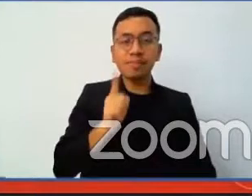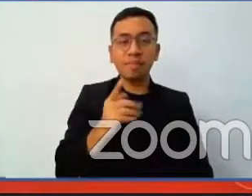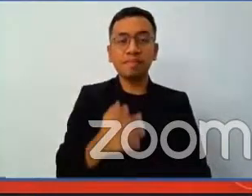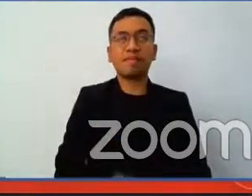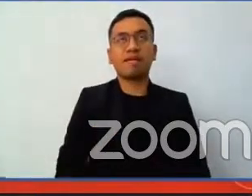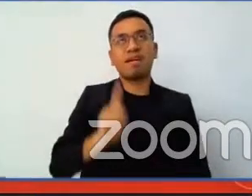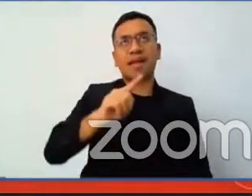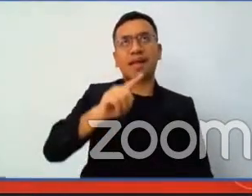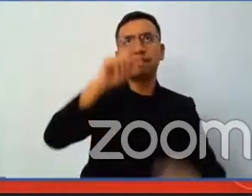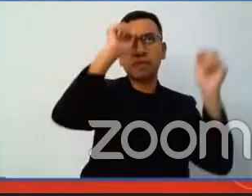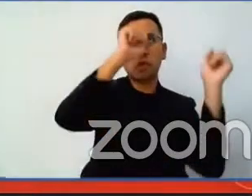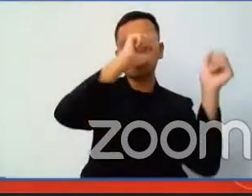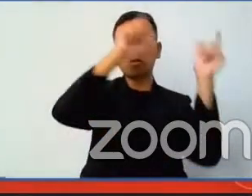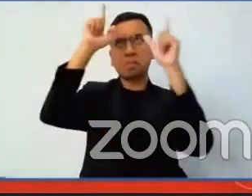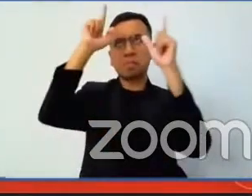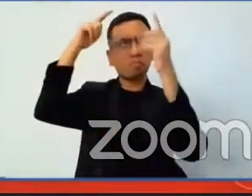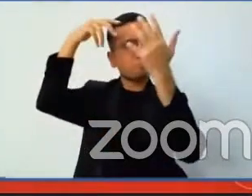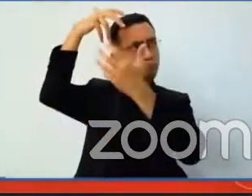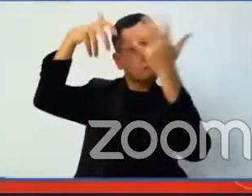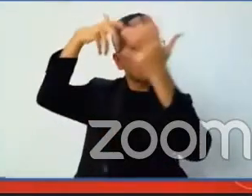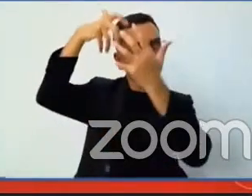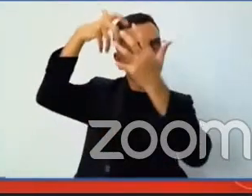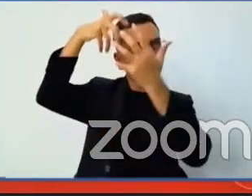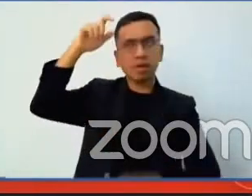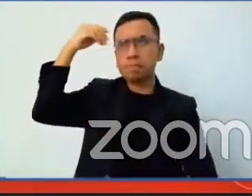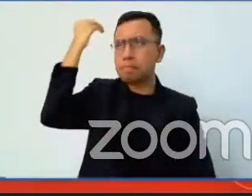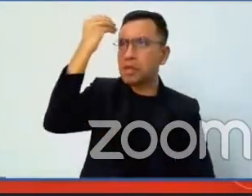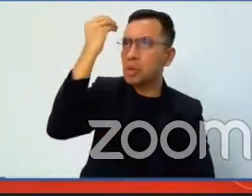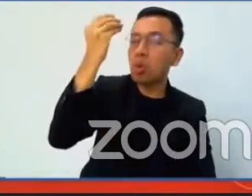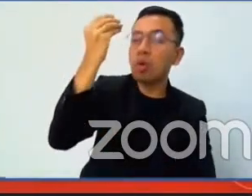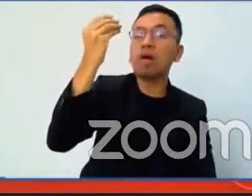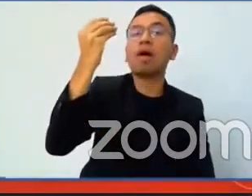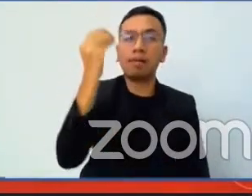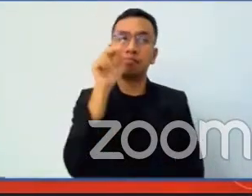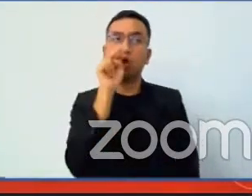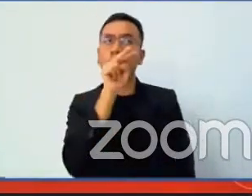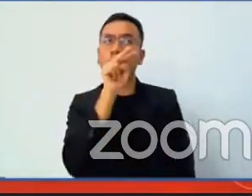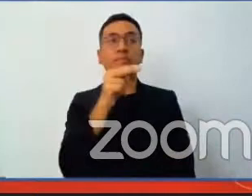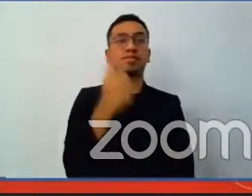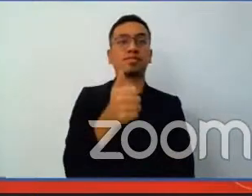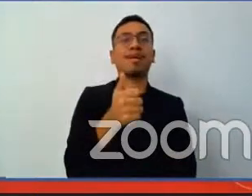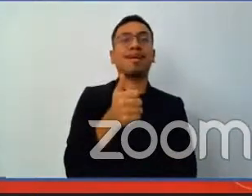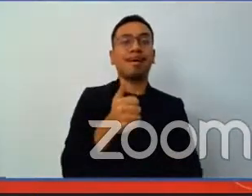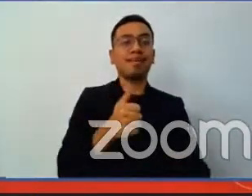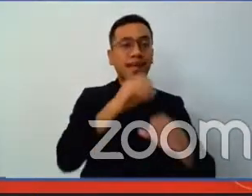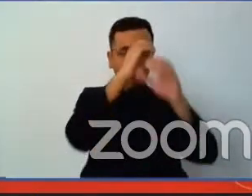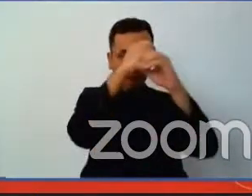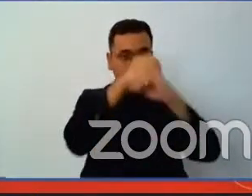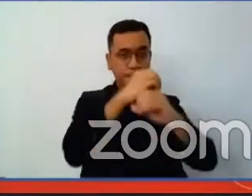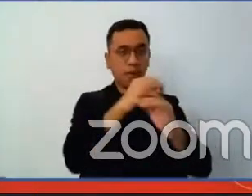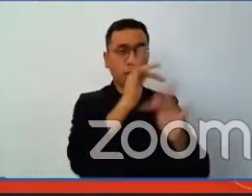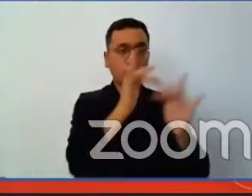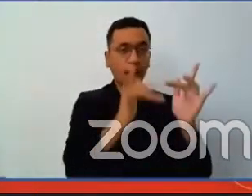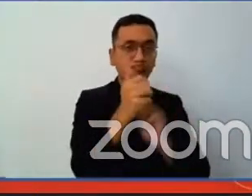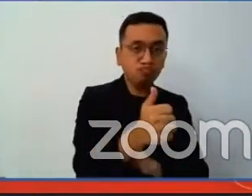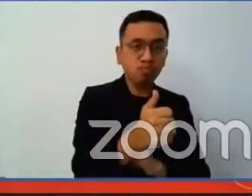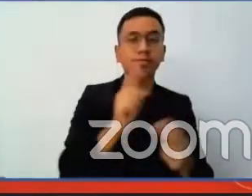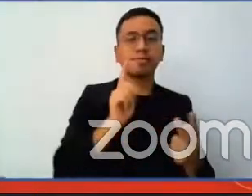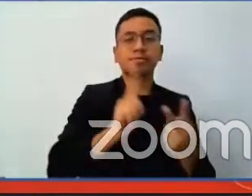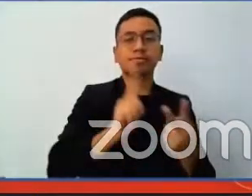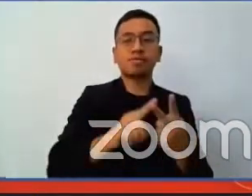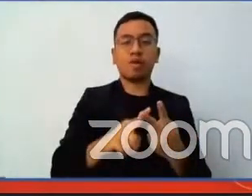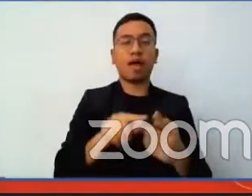ya, petunjuk dan pengaturan yang mudah dipahami, kemudian materi dasar dan latihan soal yang juga